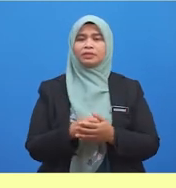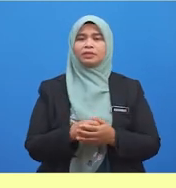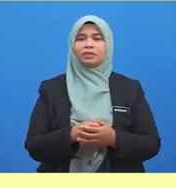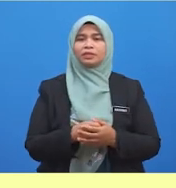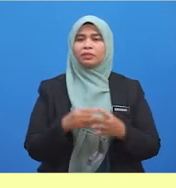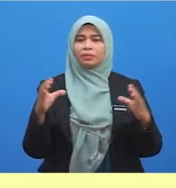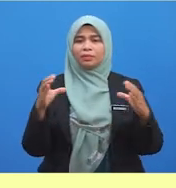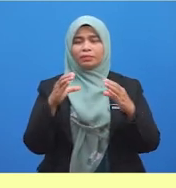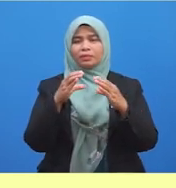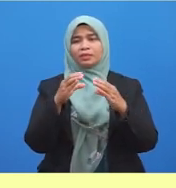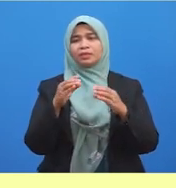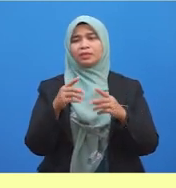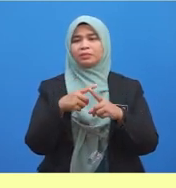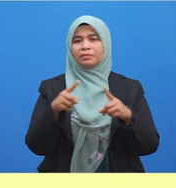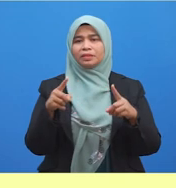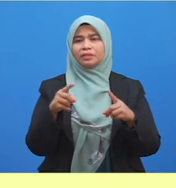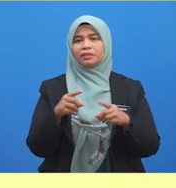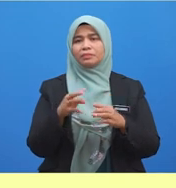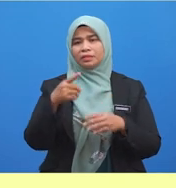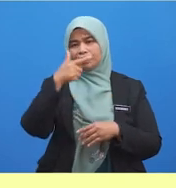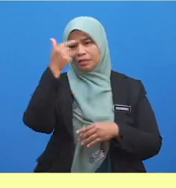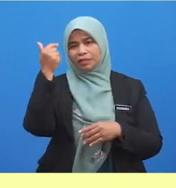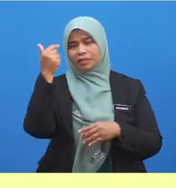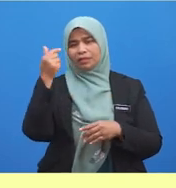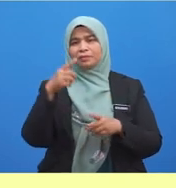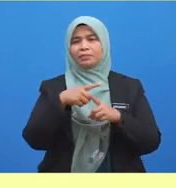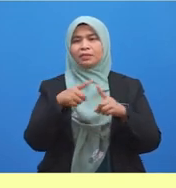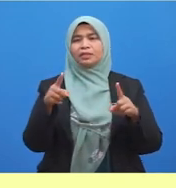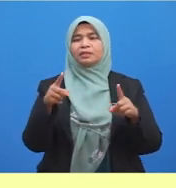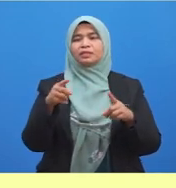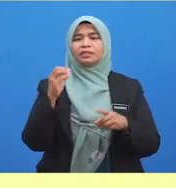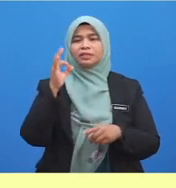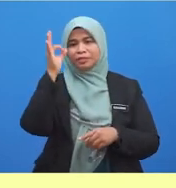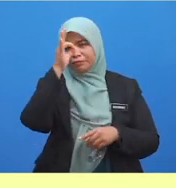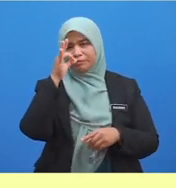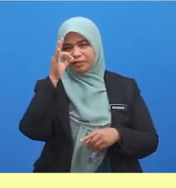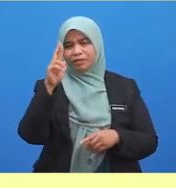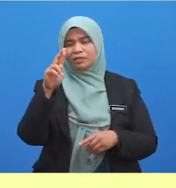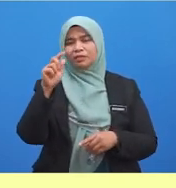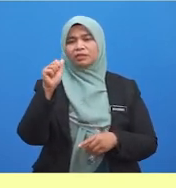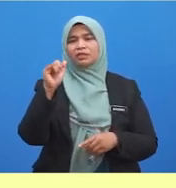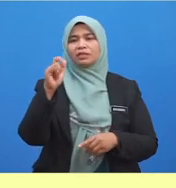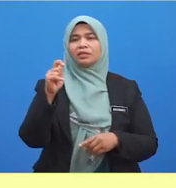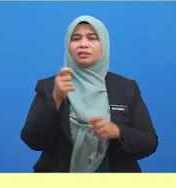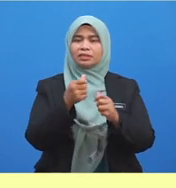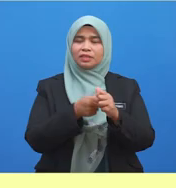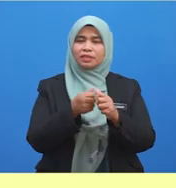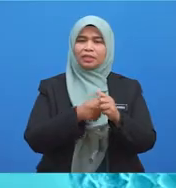genetik yang berbeza ini menyebabkan perbezaan trait atau sifat pada setiap